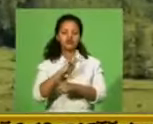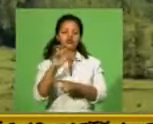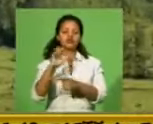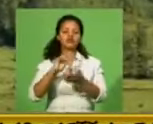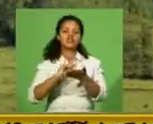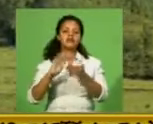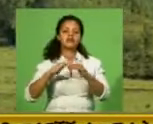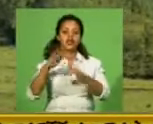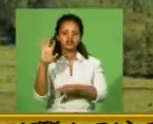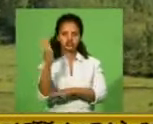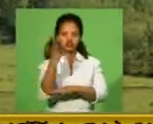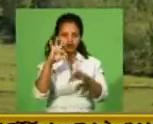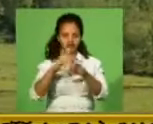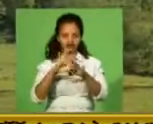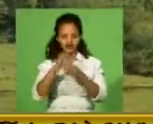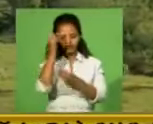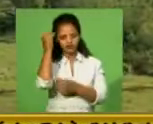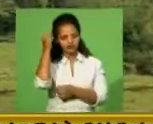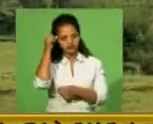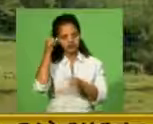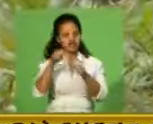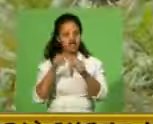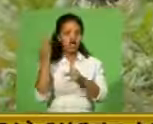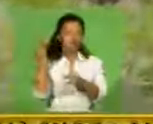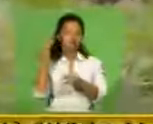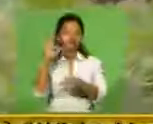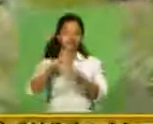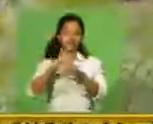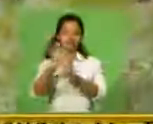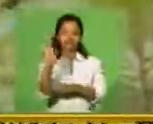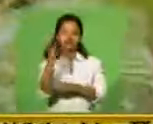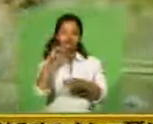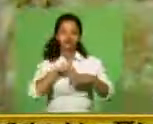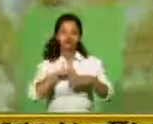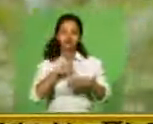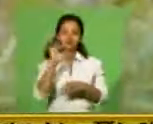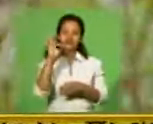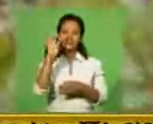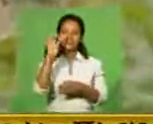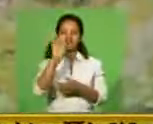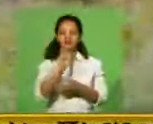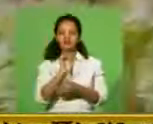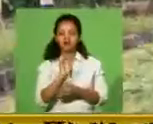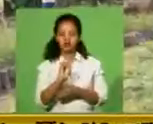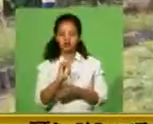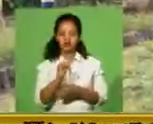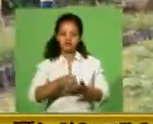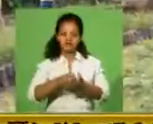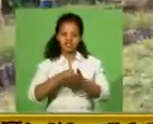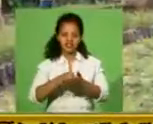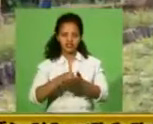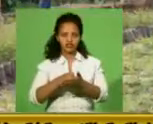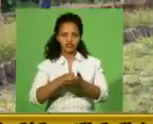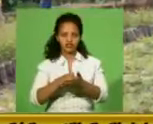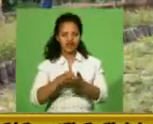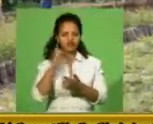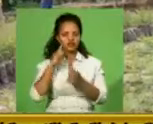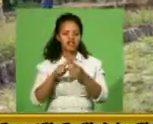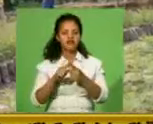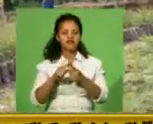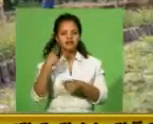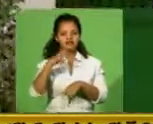ሚሊዮን በላይ ችግኞች መተከላቸውም ይታወሳል። አምና ከተከሉ ችግኞች ውስጥ 84 በመቶ መጽደቃቸውንም አስታውቋል። ጠቅላይ